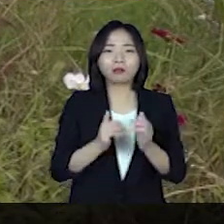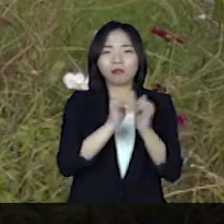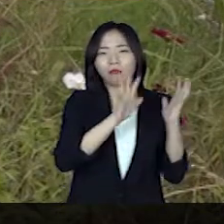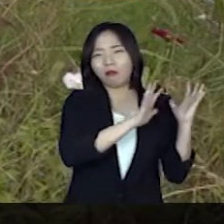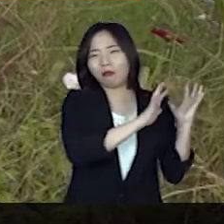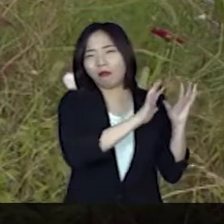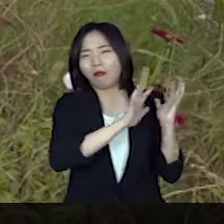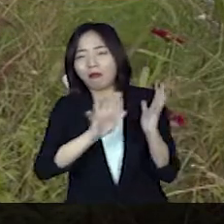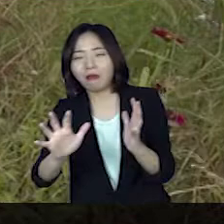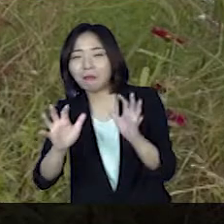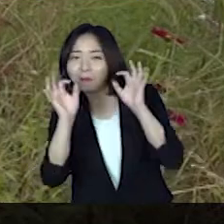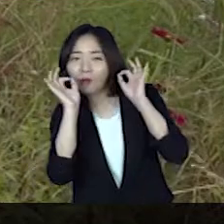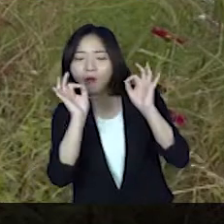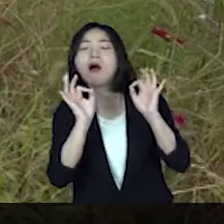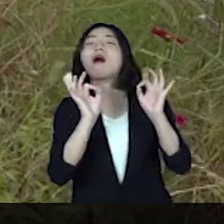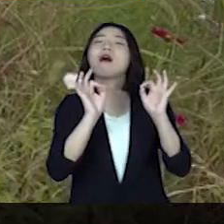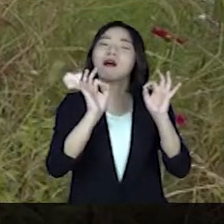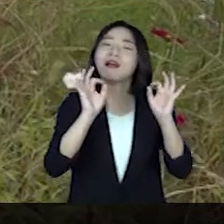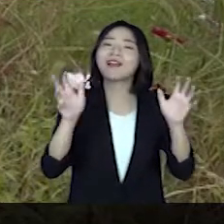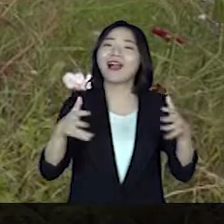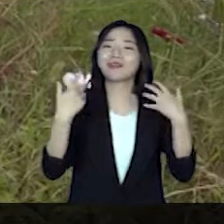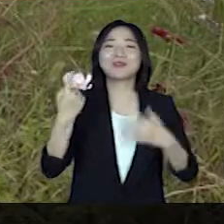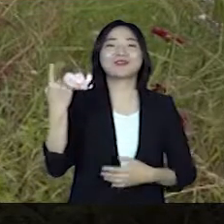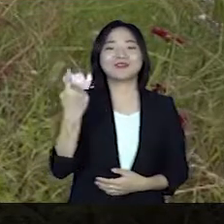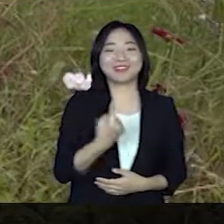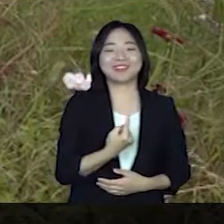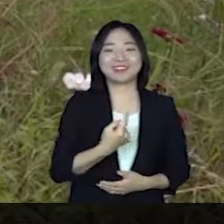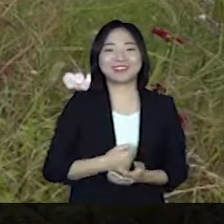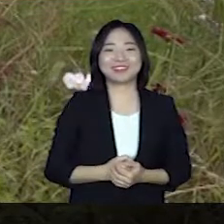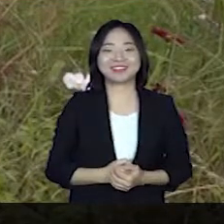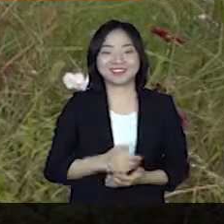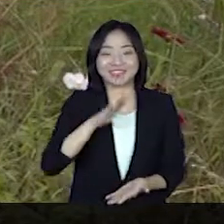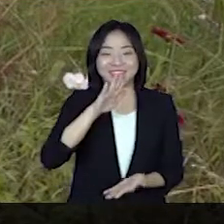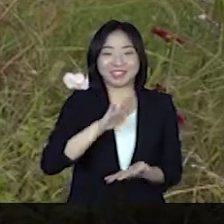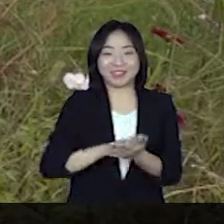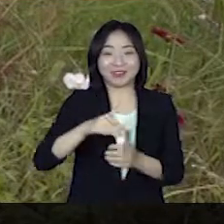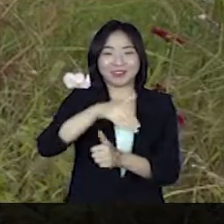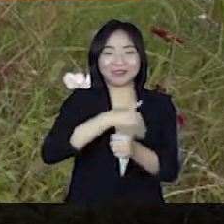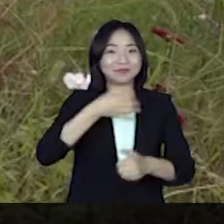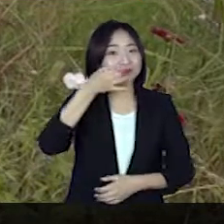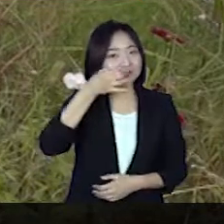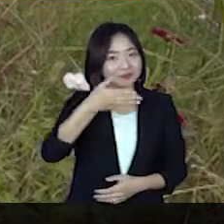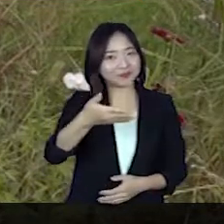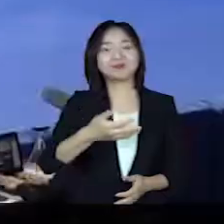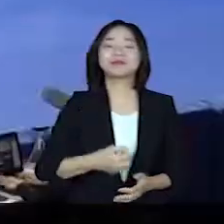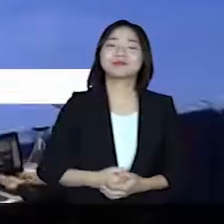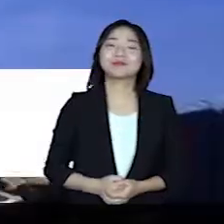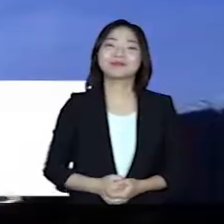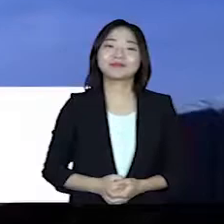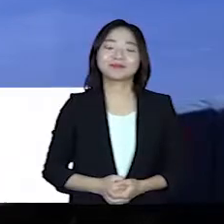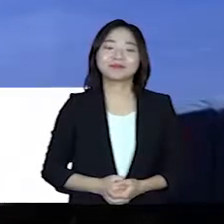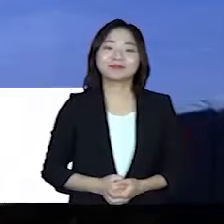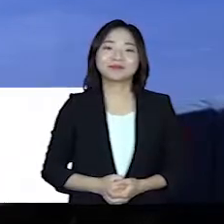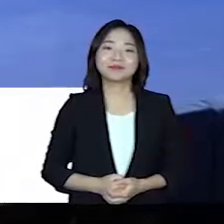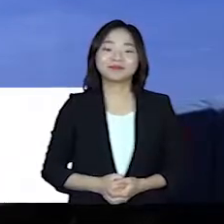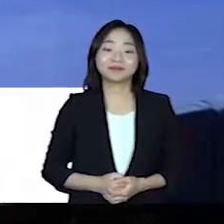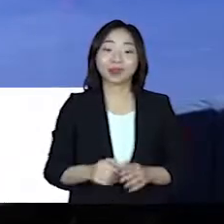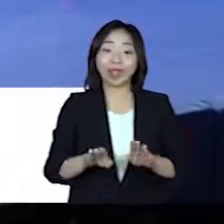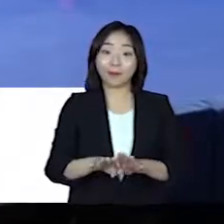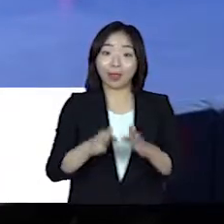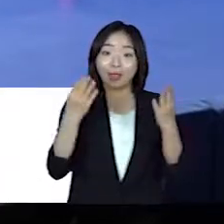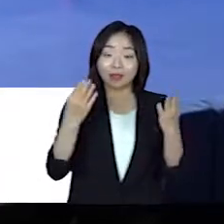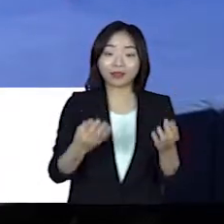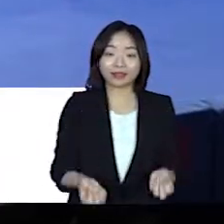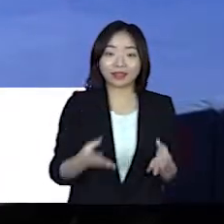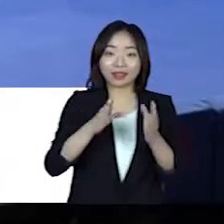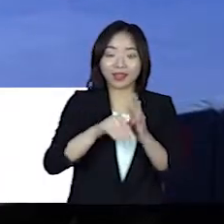찾아와 배구의 계절이 돌아왔음을 알렸는데요. 그 뜨거운 현장을 천안뉴스가 담았습니다. 이날 개막전은